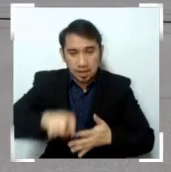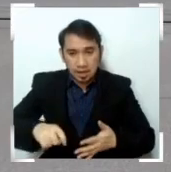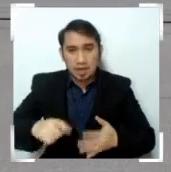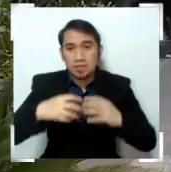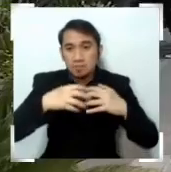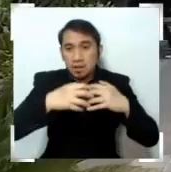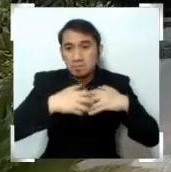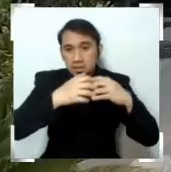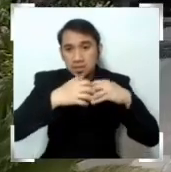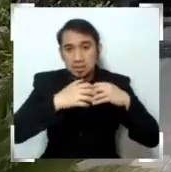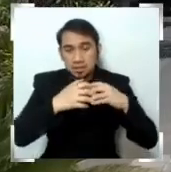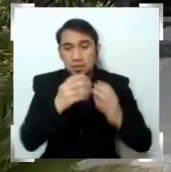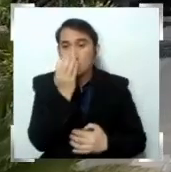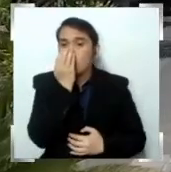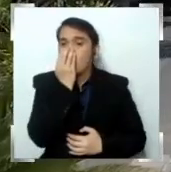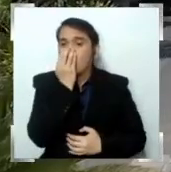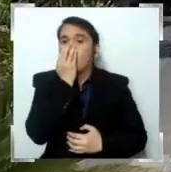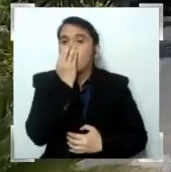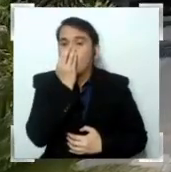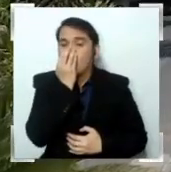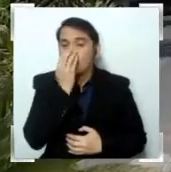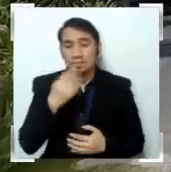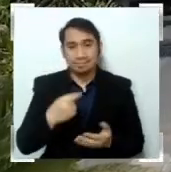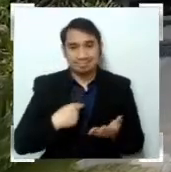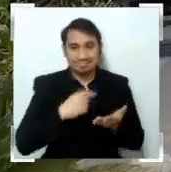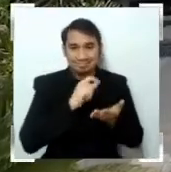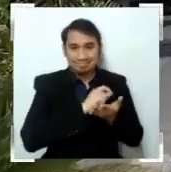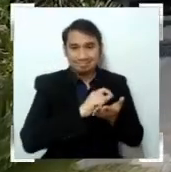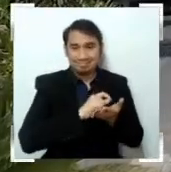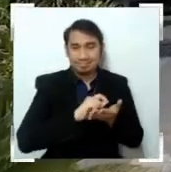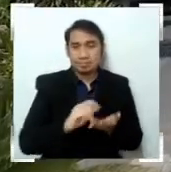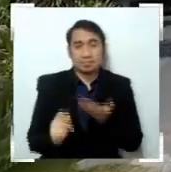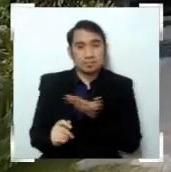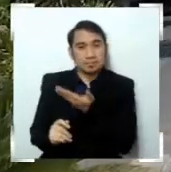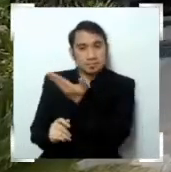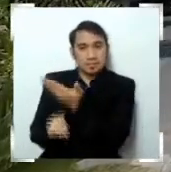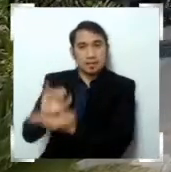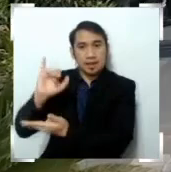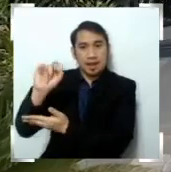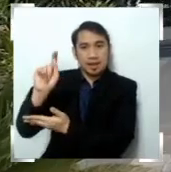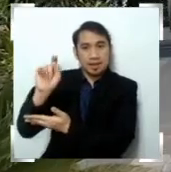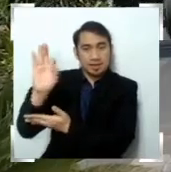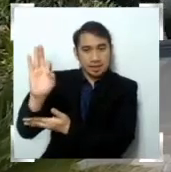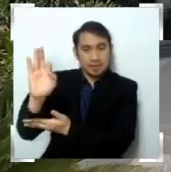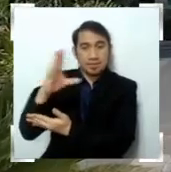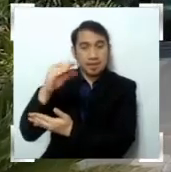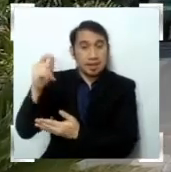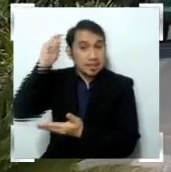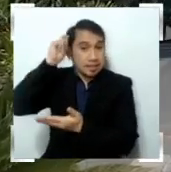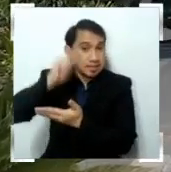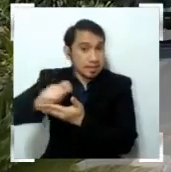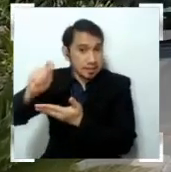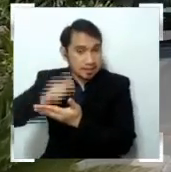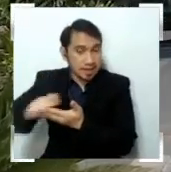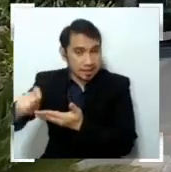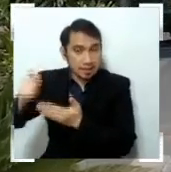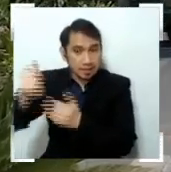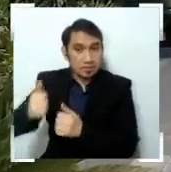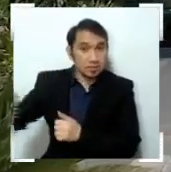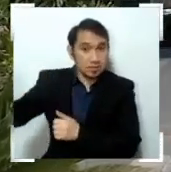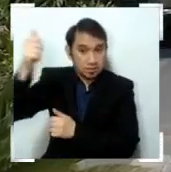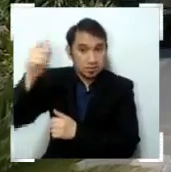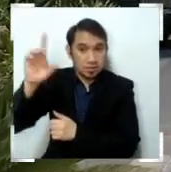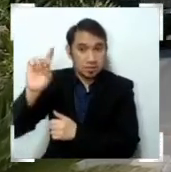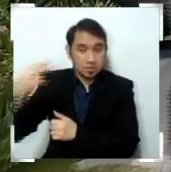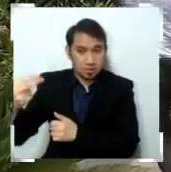tayo, sumulat na tayo sa IATF, opo, Secretary Duque, and Secretary Gorgales to send 24 ventilators to